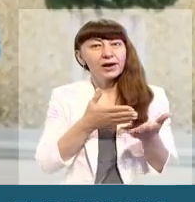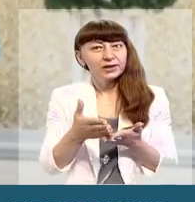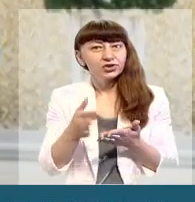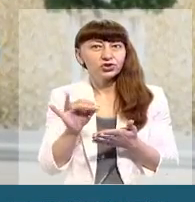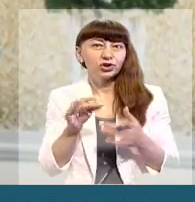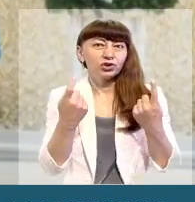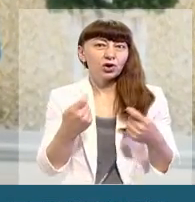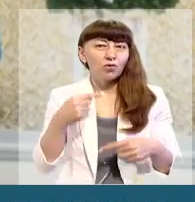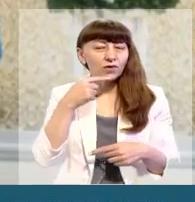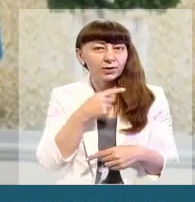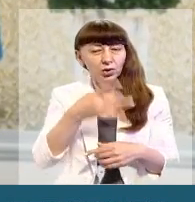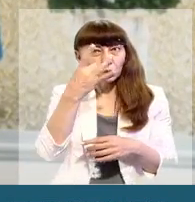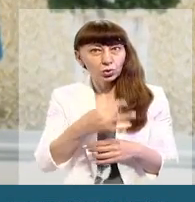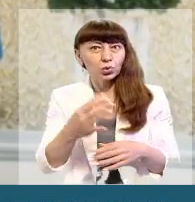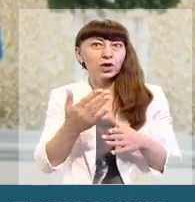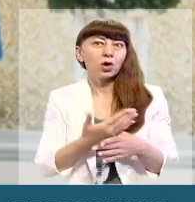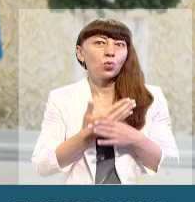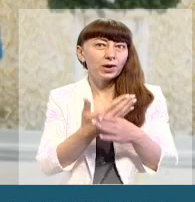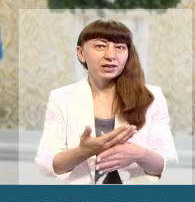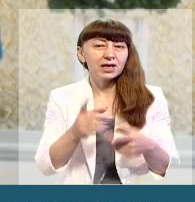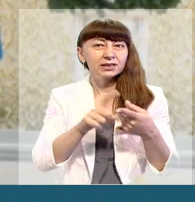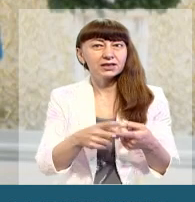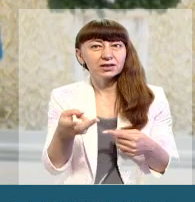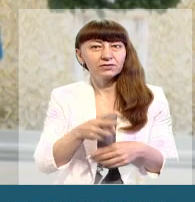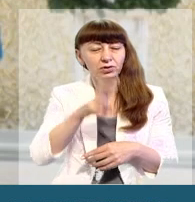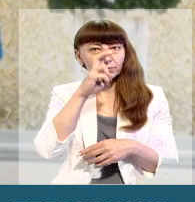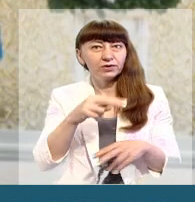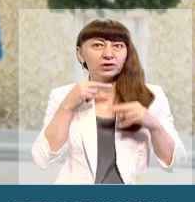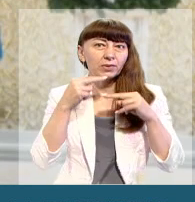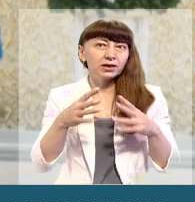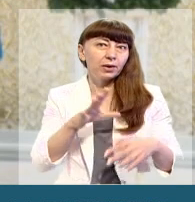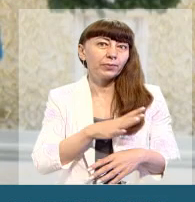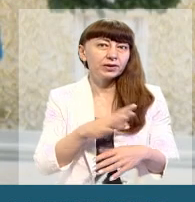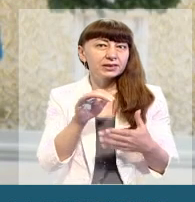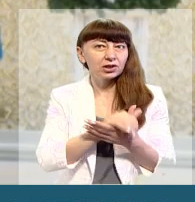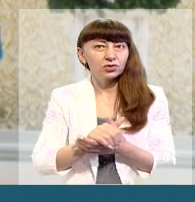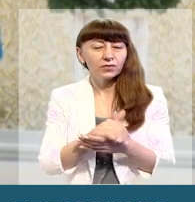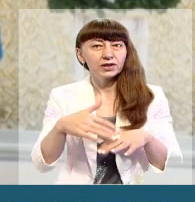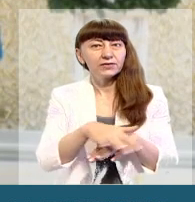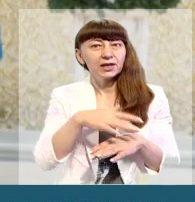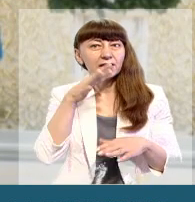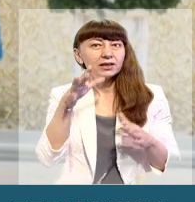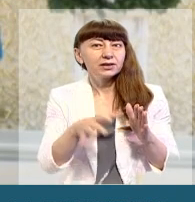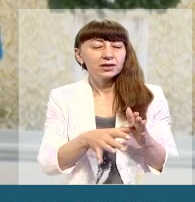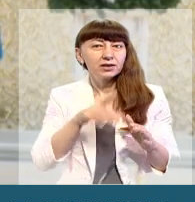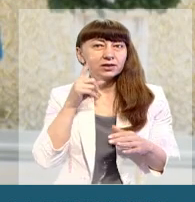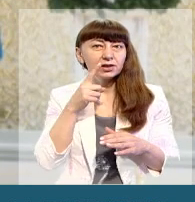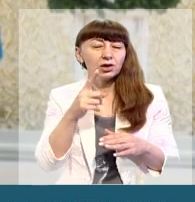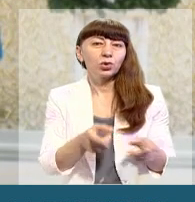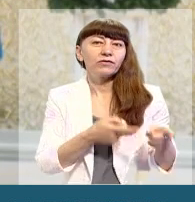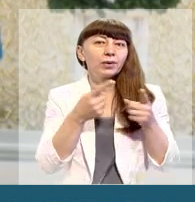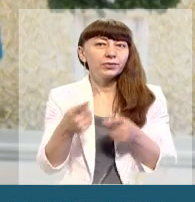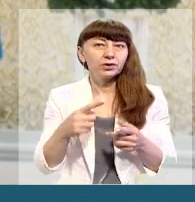и торгово-экономических, культурно-гуманитарных связей двух стран. Особое внимание было уделено сотрудничеству в области энергетики и зеленого